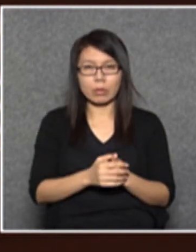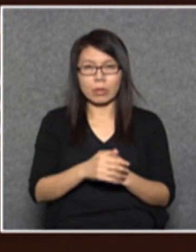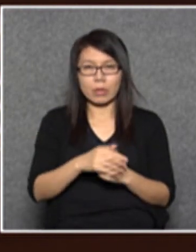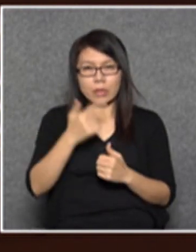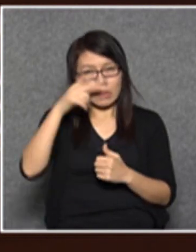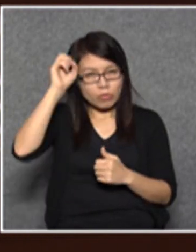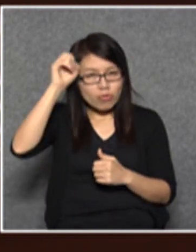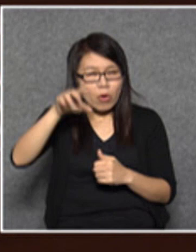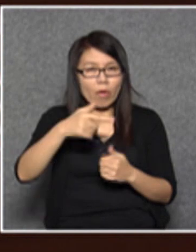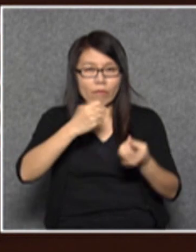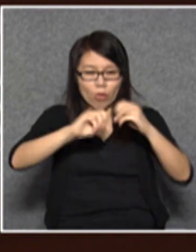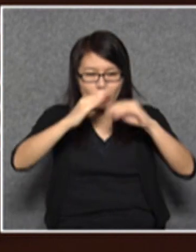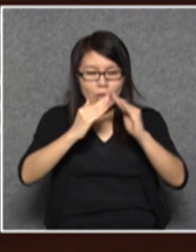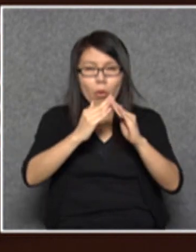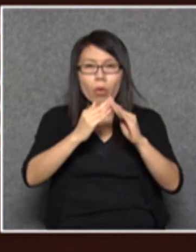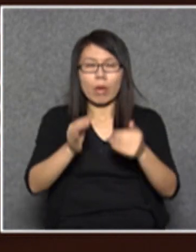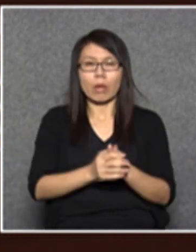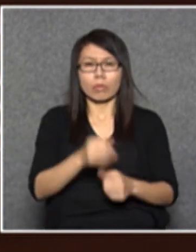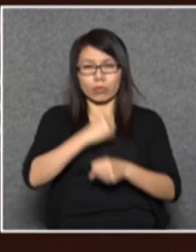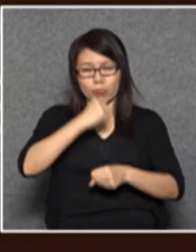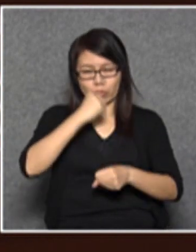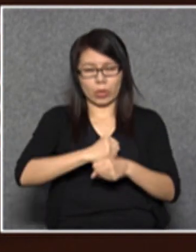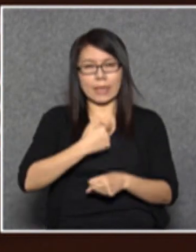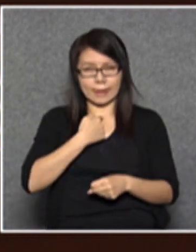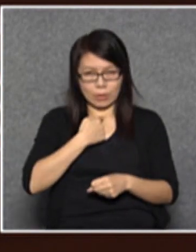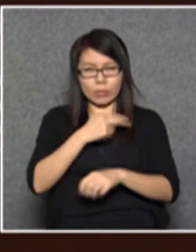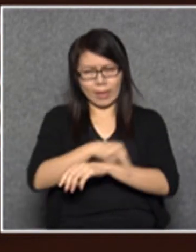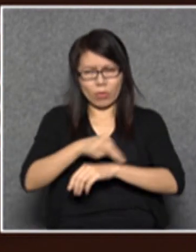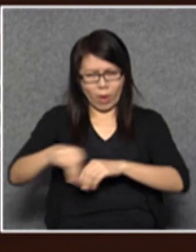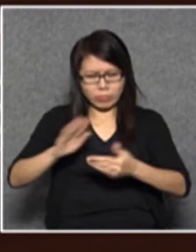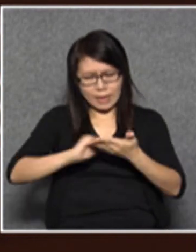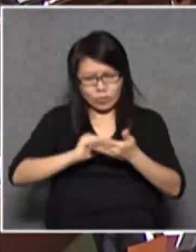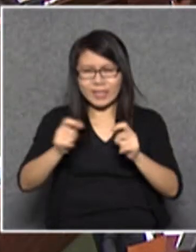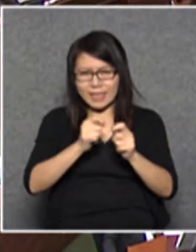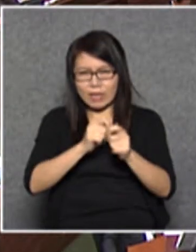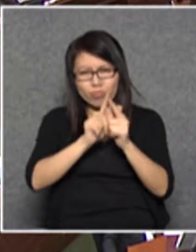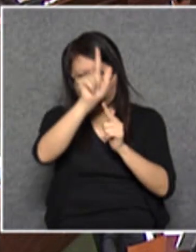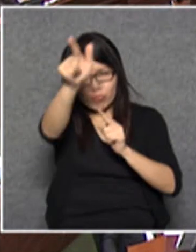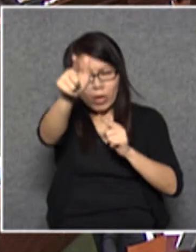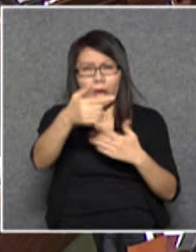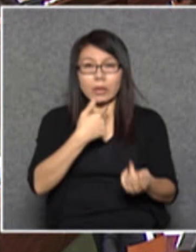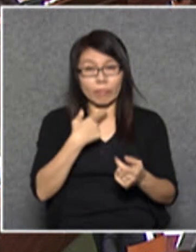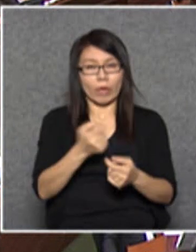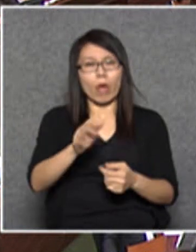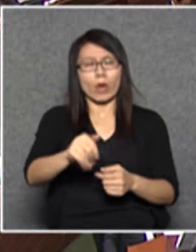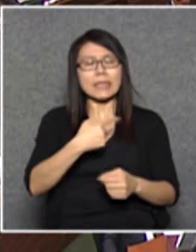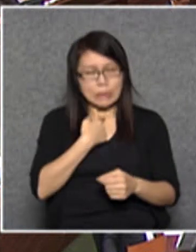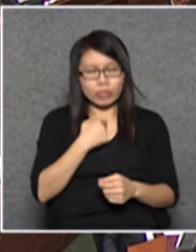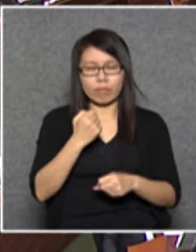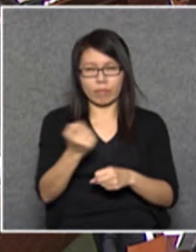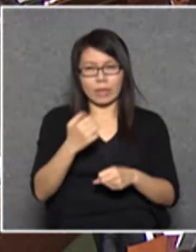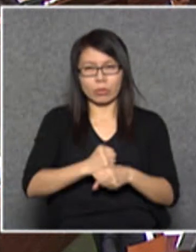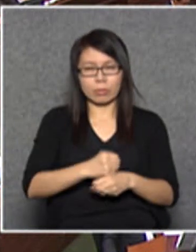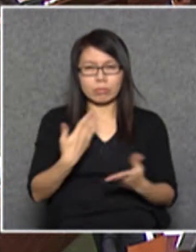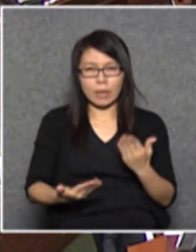開展呢個創科局同埋嗰個工作咧，係需要有規劃藍圖嘅，工作長遠嘅，但係可以盡快，應該要盡快去做。但